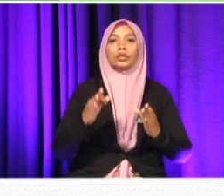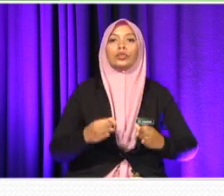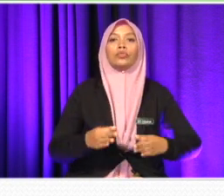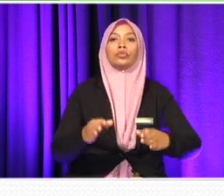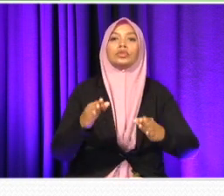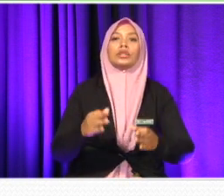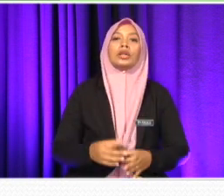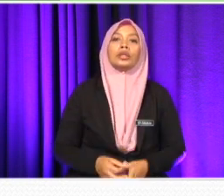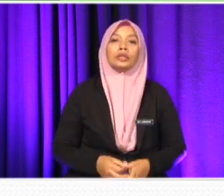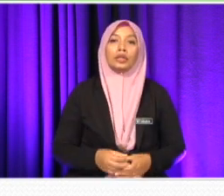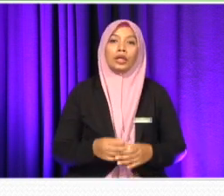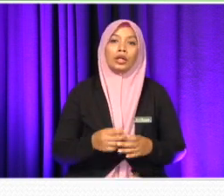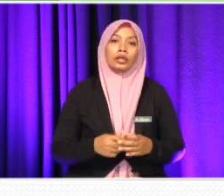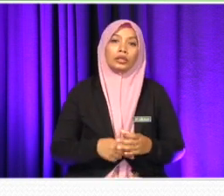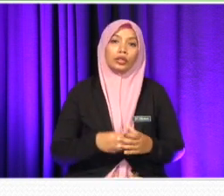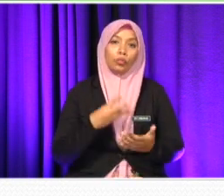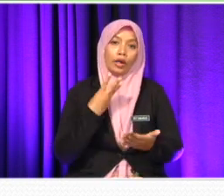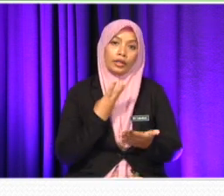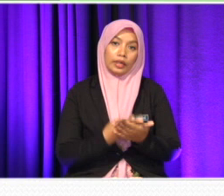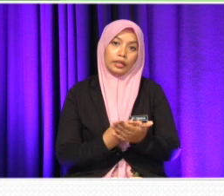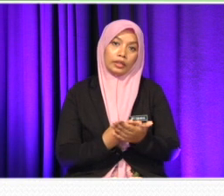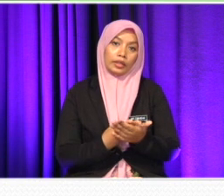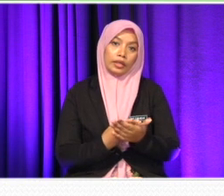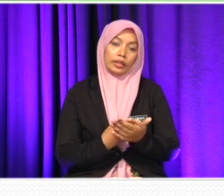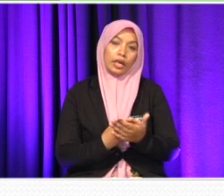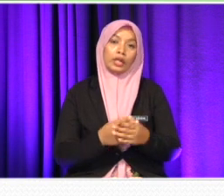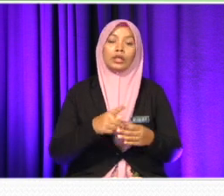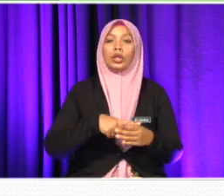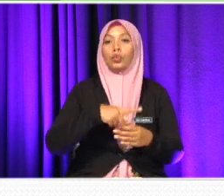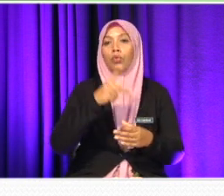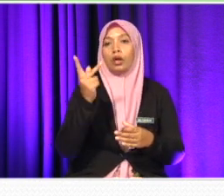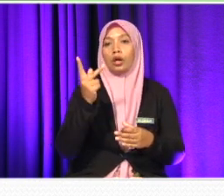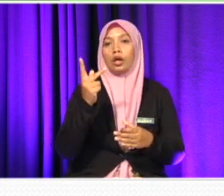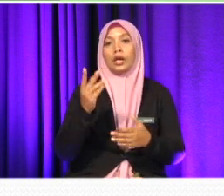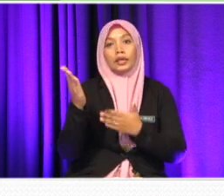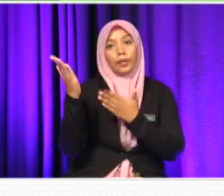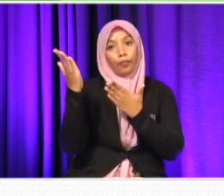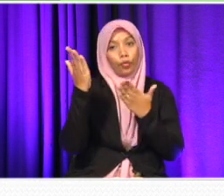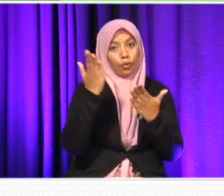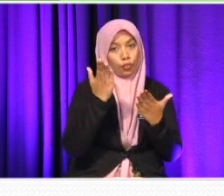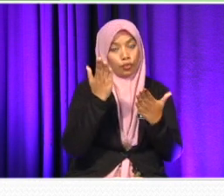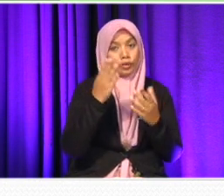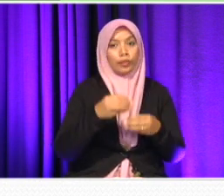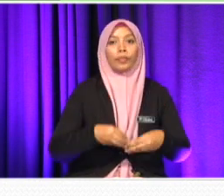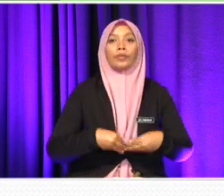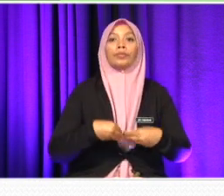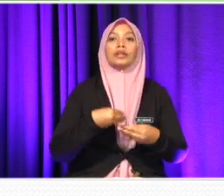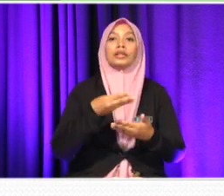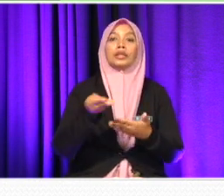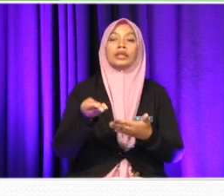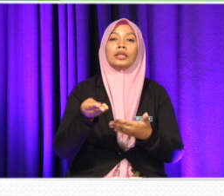dengan keuangan dimana jabatan pengeluaran akan mohon peruntukan daripada jabatan keuangan untuk membeli bahan mentah